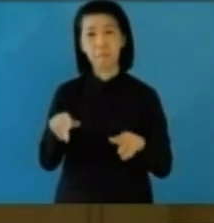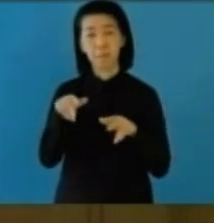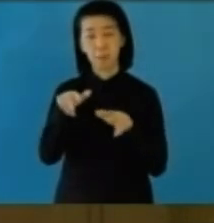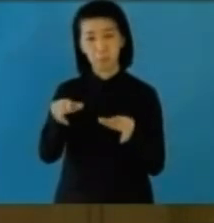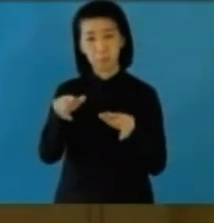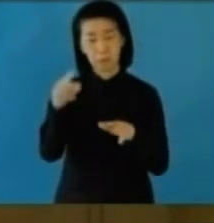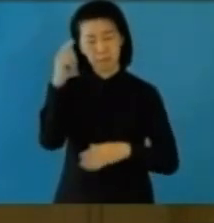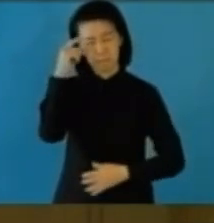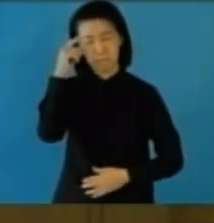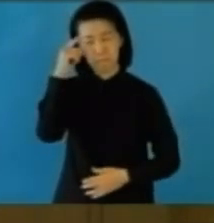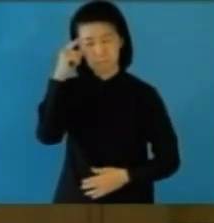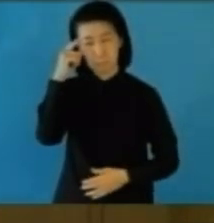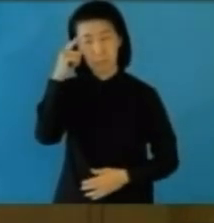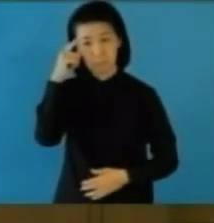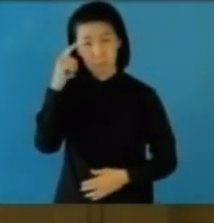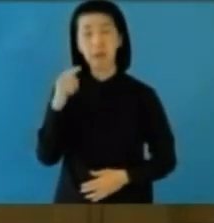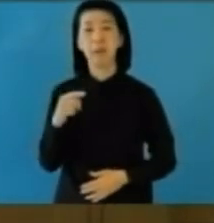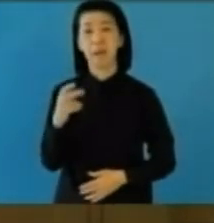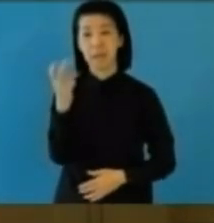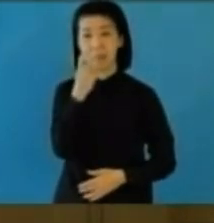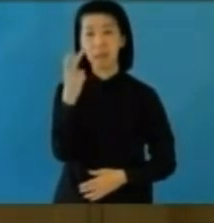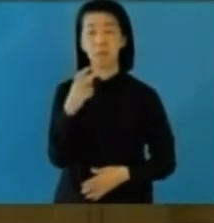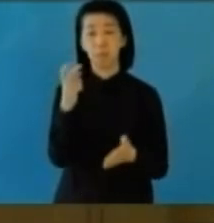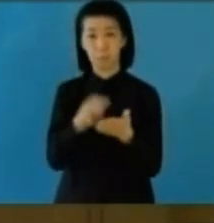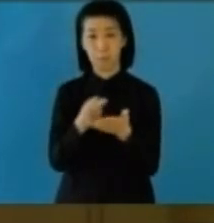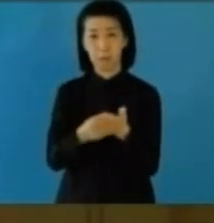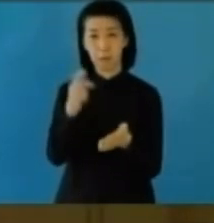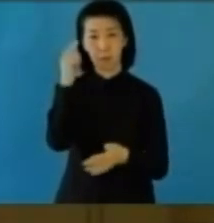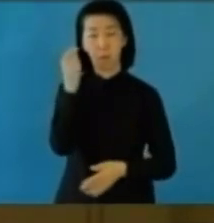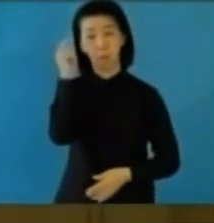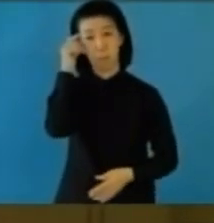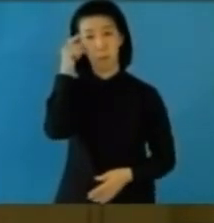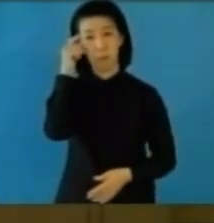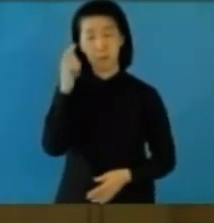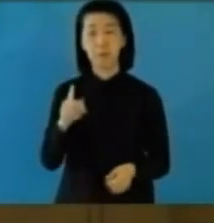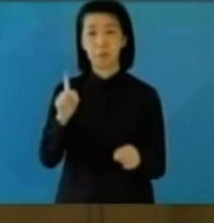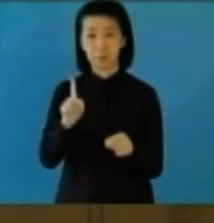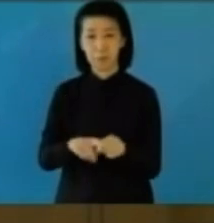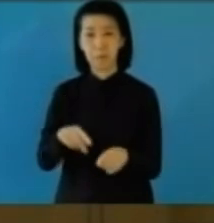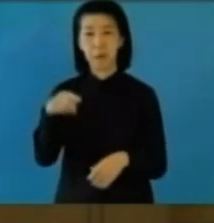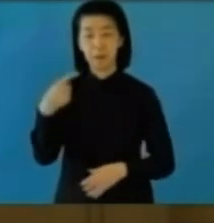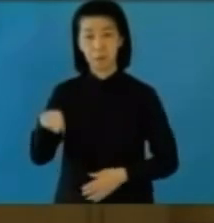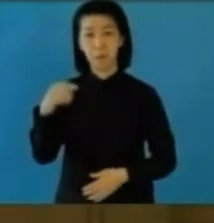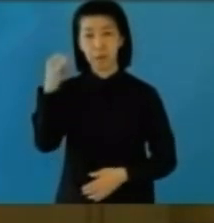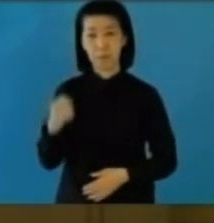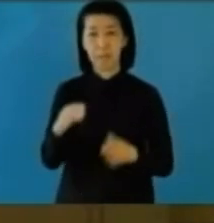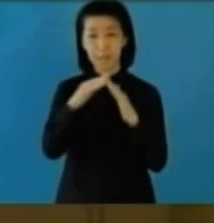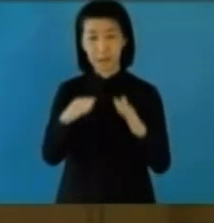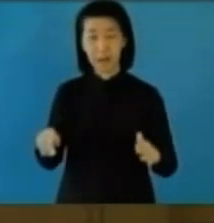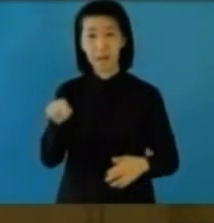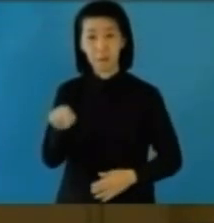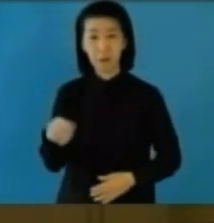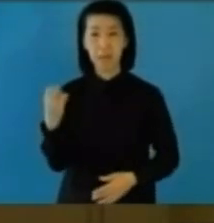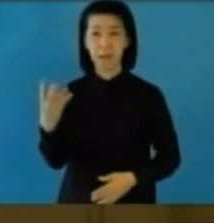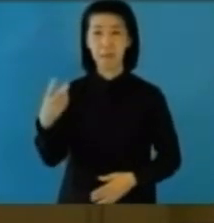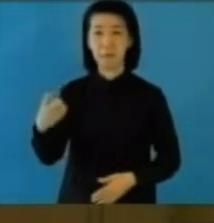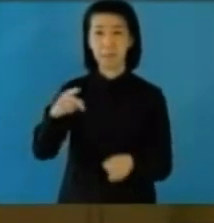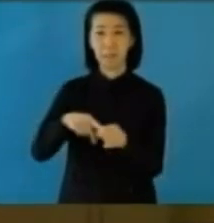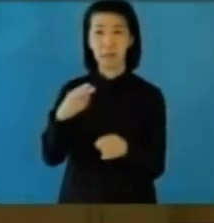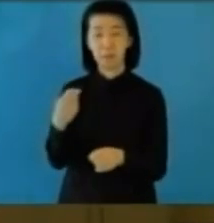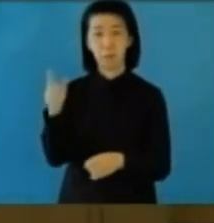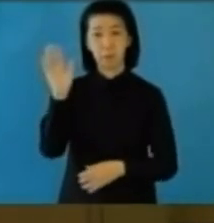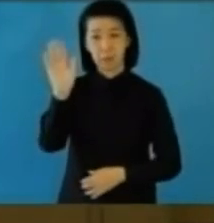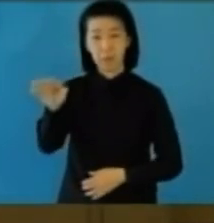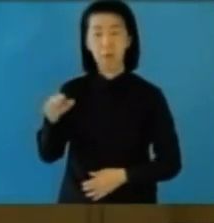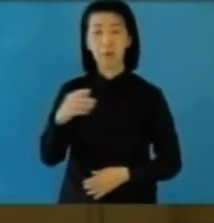きか検討すべきものであると考えたところであります。このため教育委員会において令和2年度以降、生徒や保護